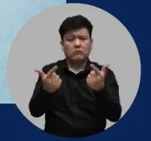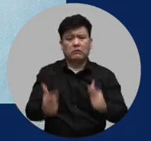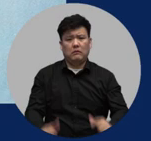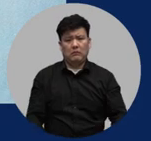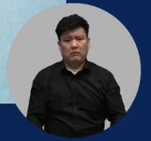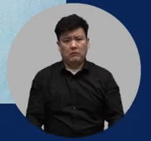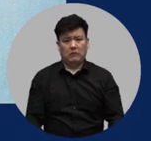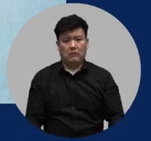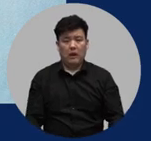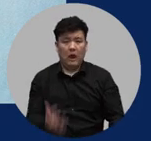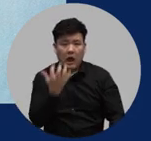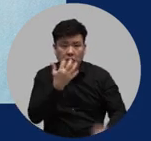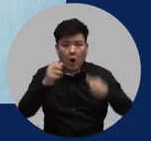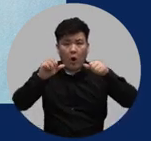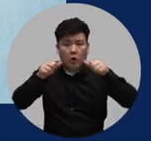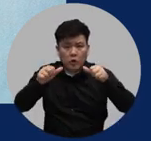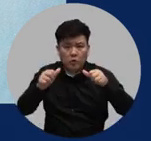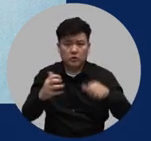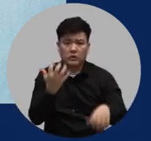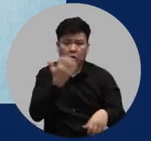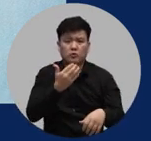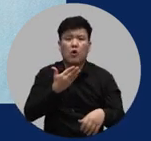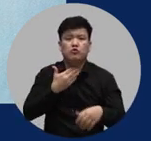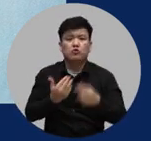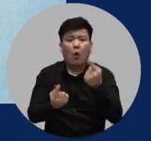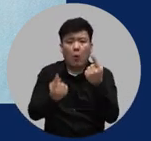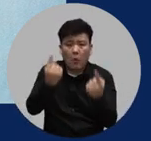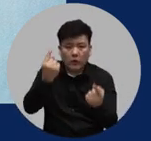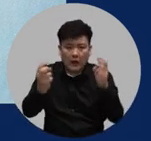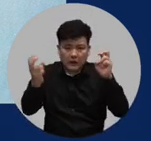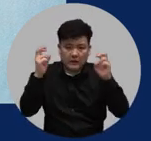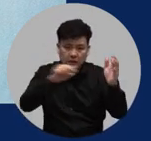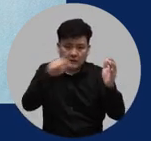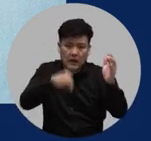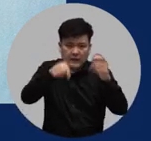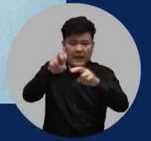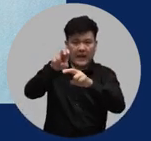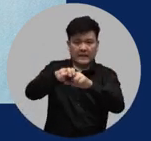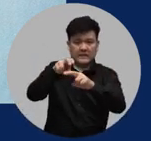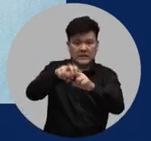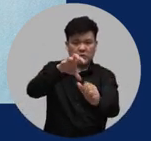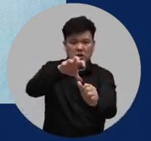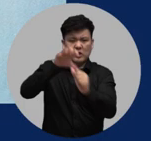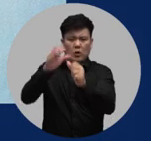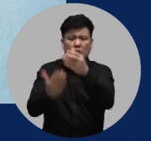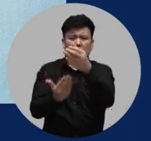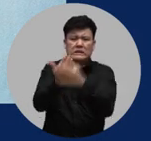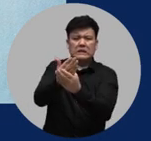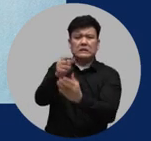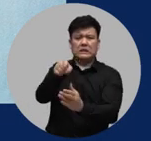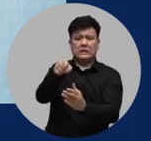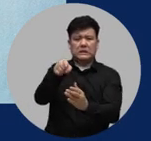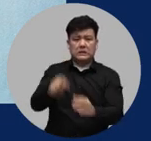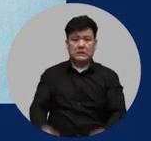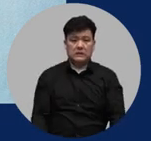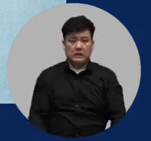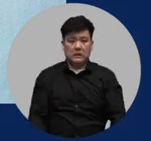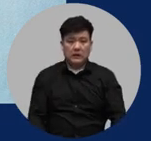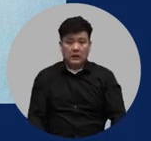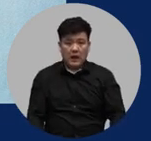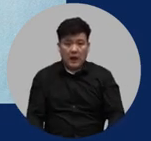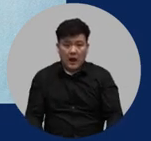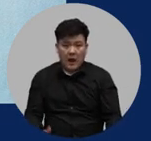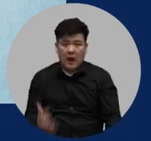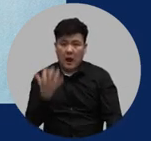아닙니다. 성희롱은 성적 충동보다는 직장 내 지위를 이용해서 발생하는 행위입니다. 성적